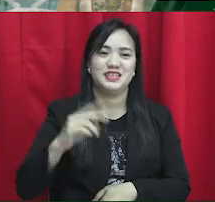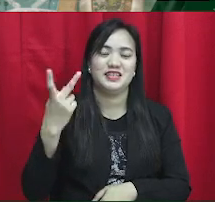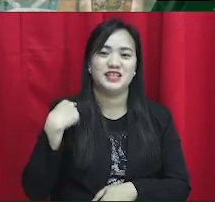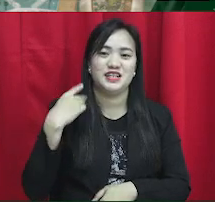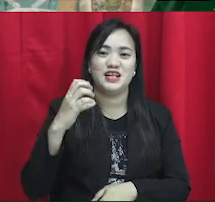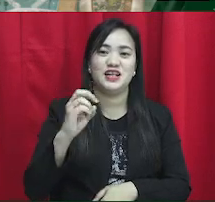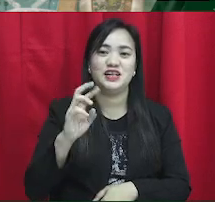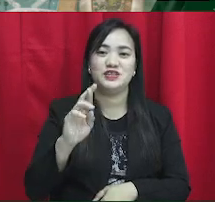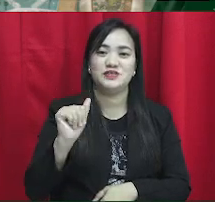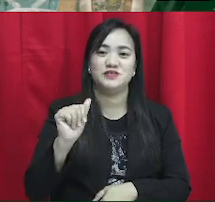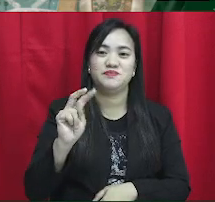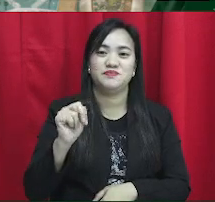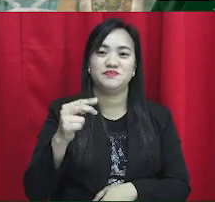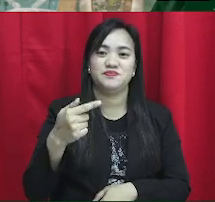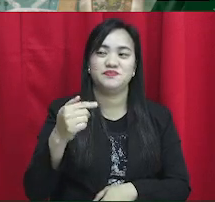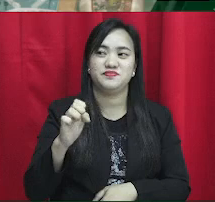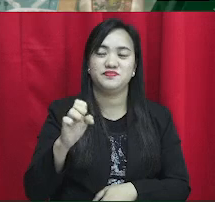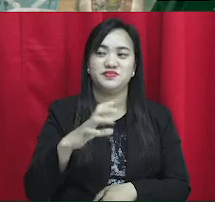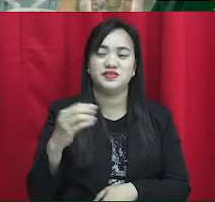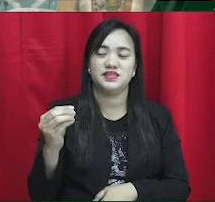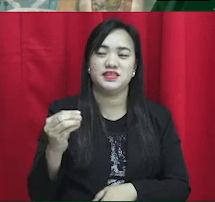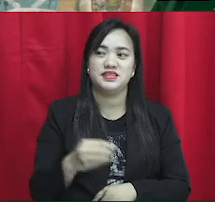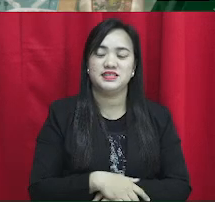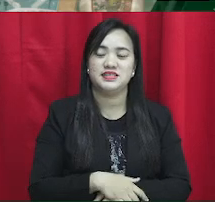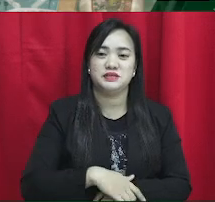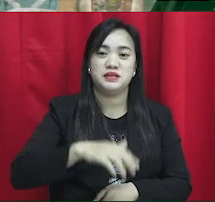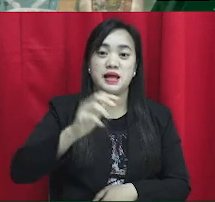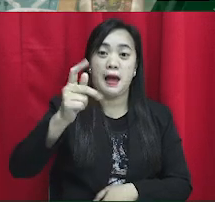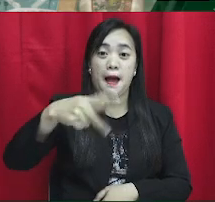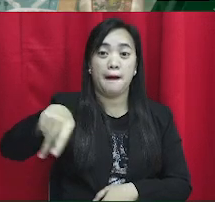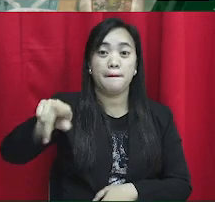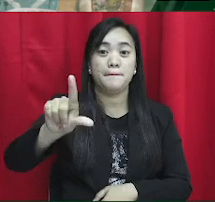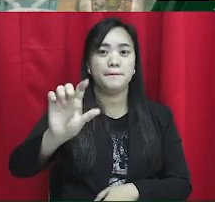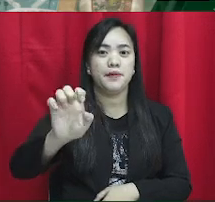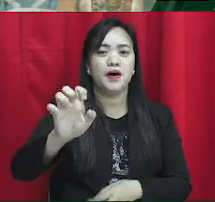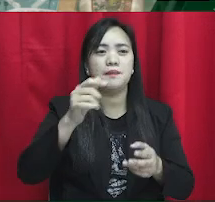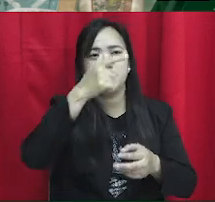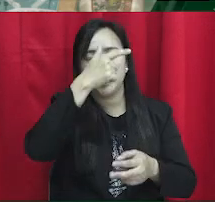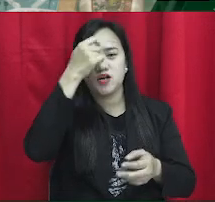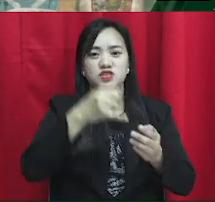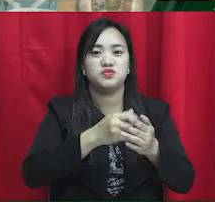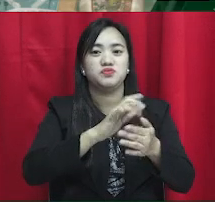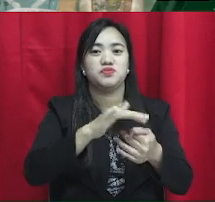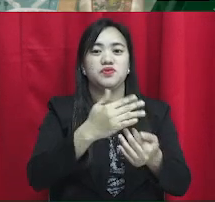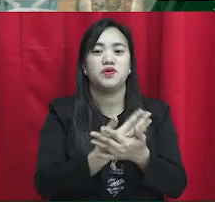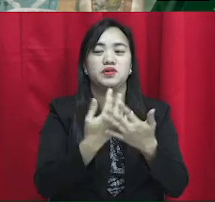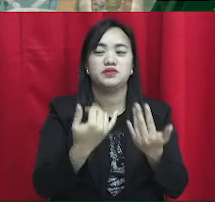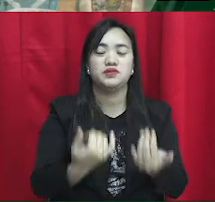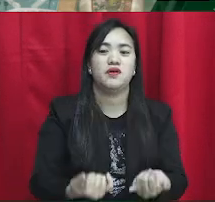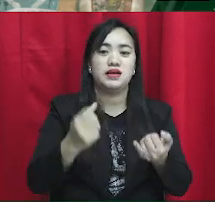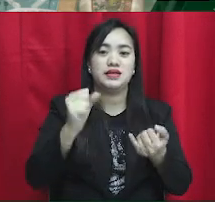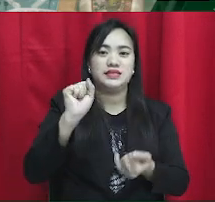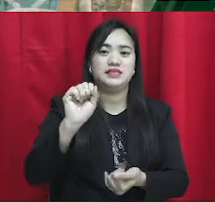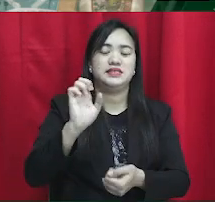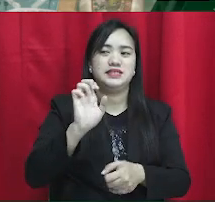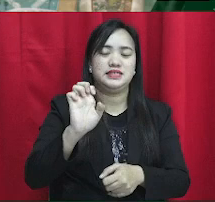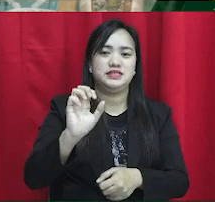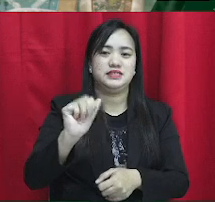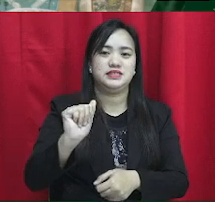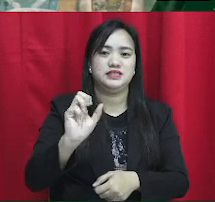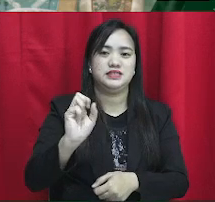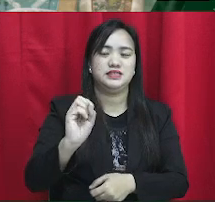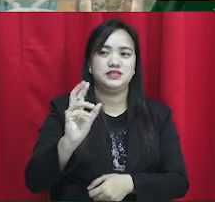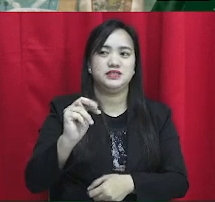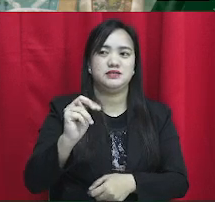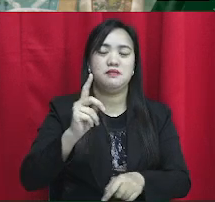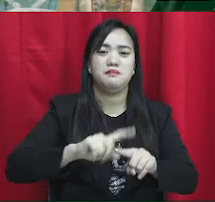Orange. Marami pagpasko ang oranges. Diba? Season kasi. Pati apple and grapes, o, oh, diba? Oh, pero